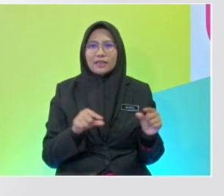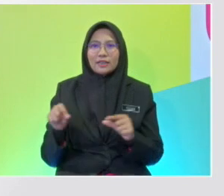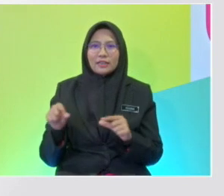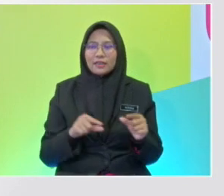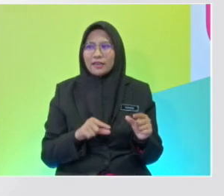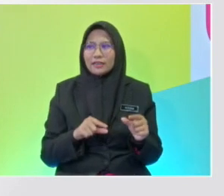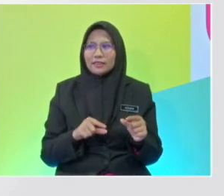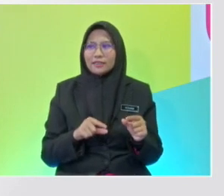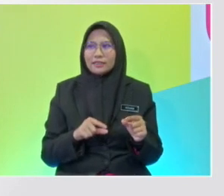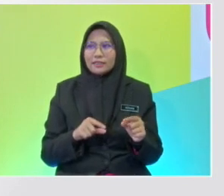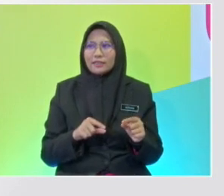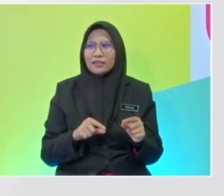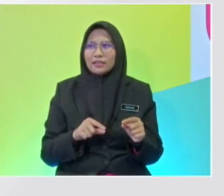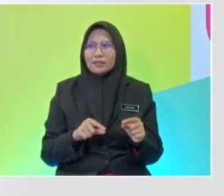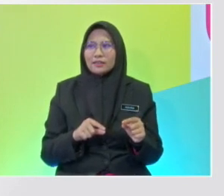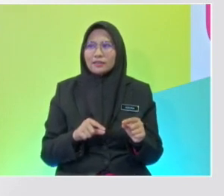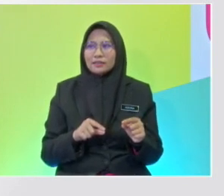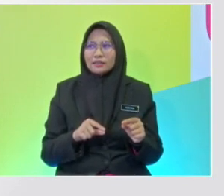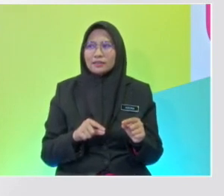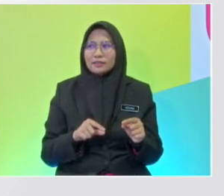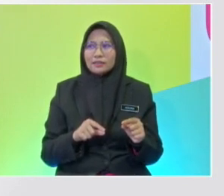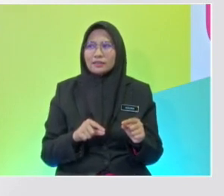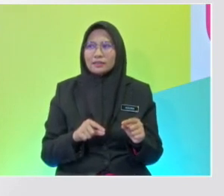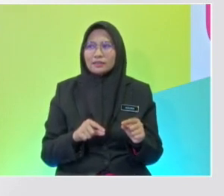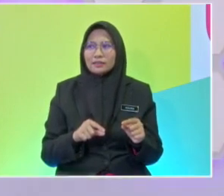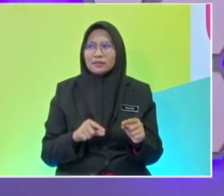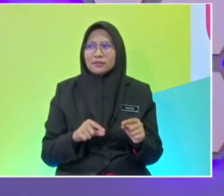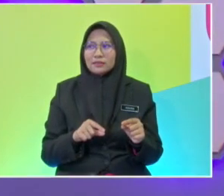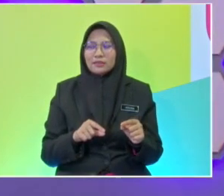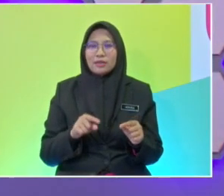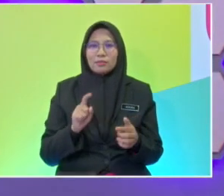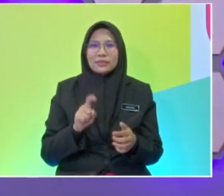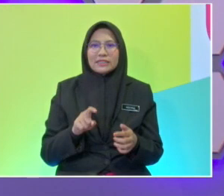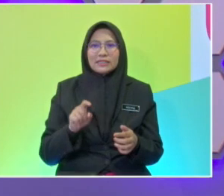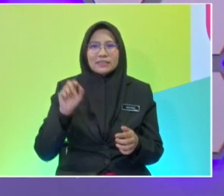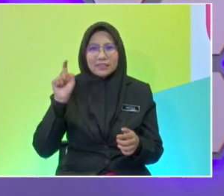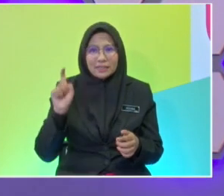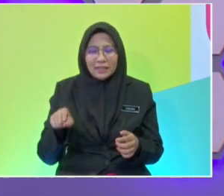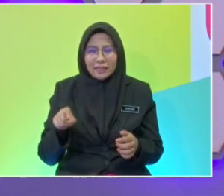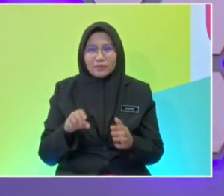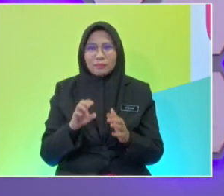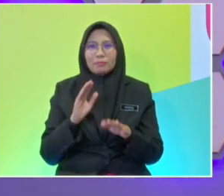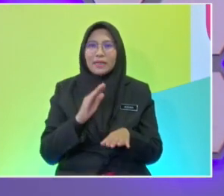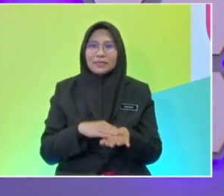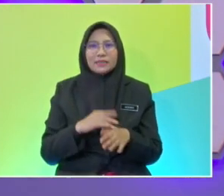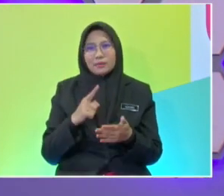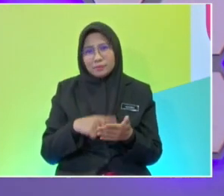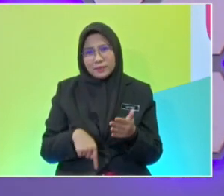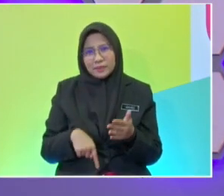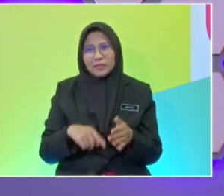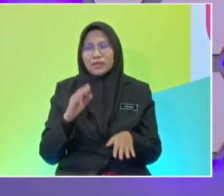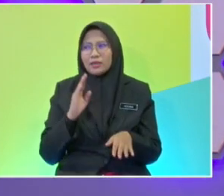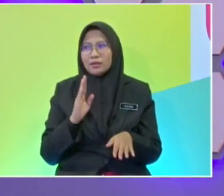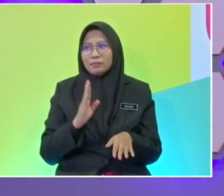ente tuh tekan akhirnya pada papan ke kunci bila ada papan kunci penggunaan papan kunci kita hanya perkataan